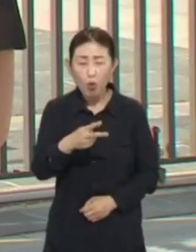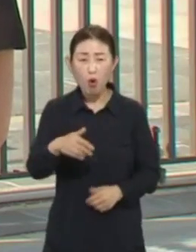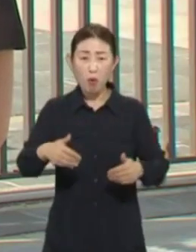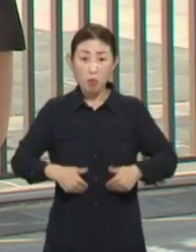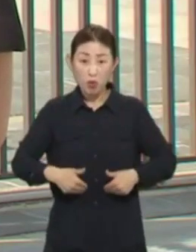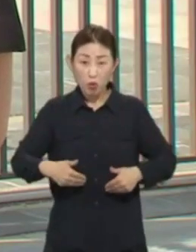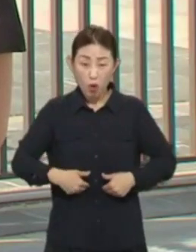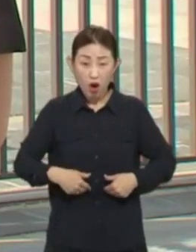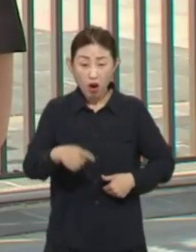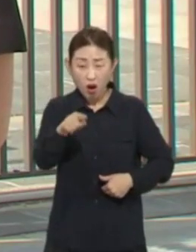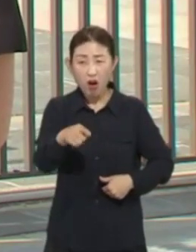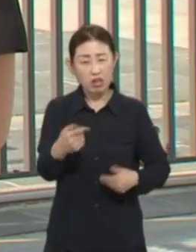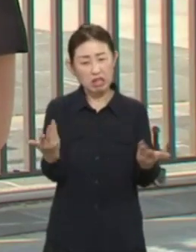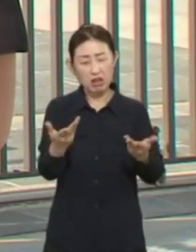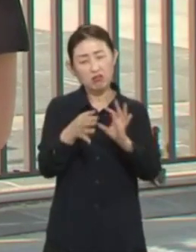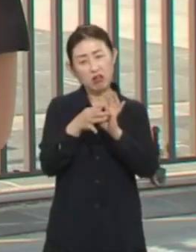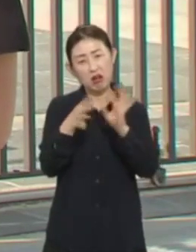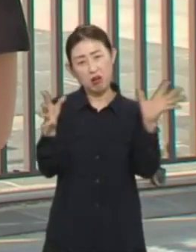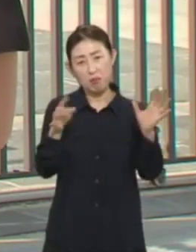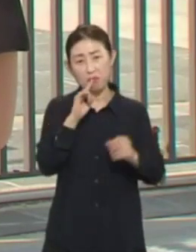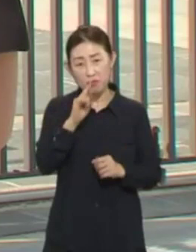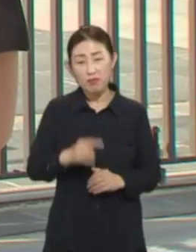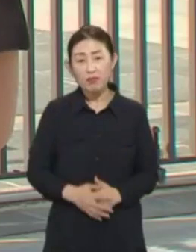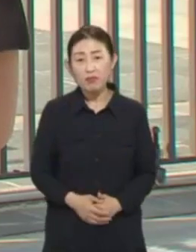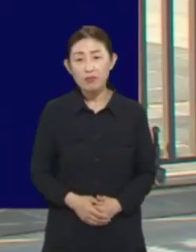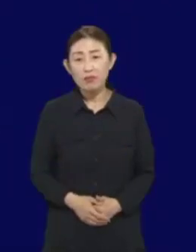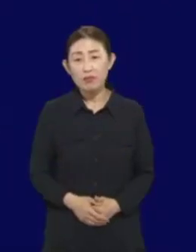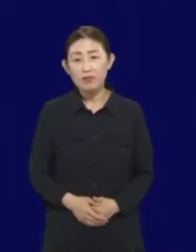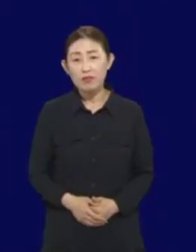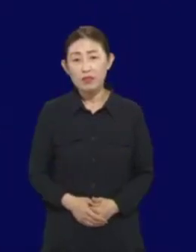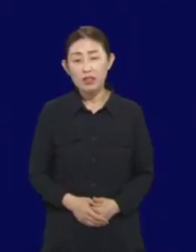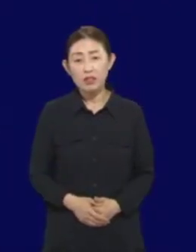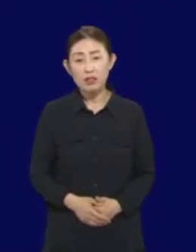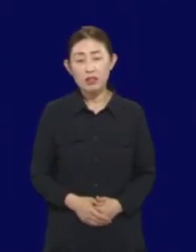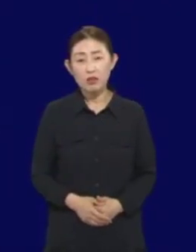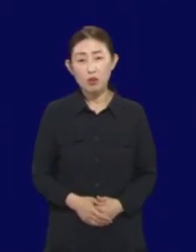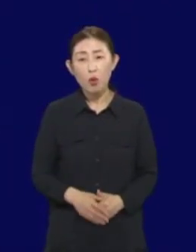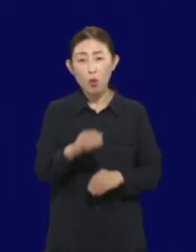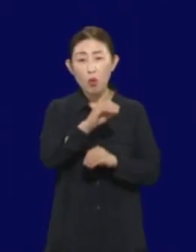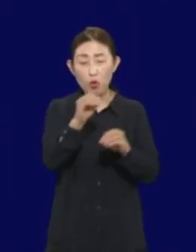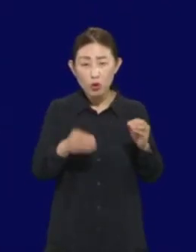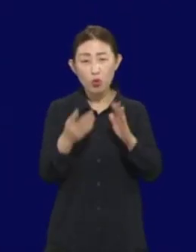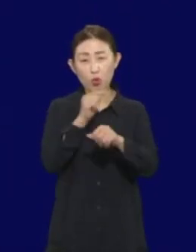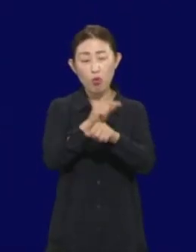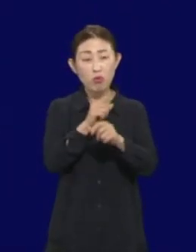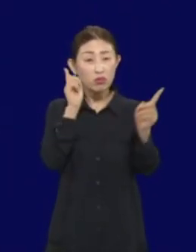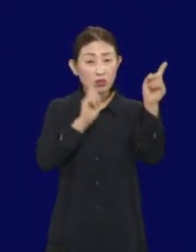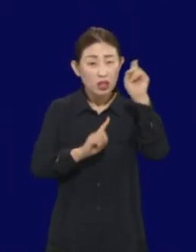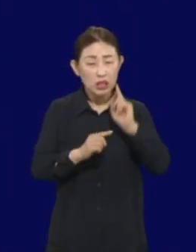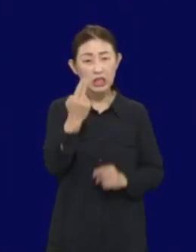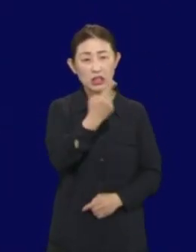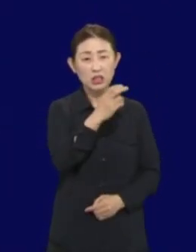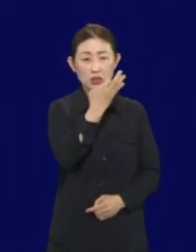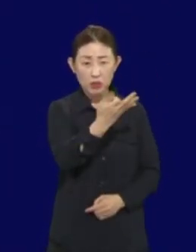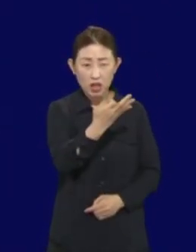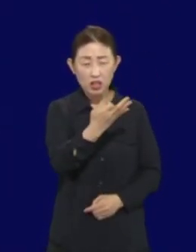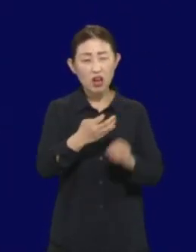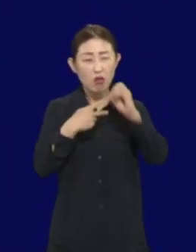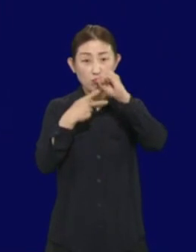필요한 체력과는 큰 상관이 없다는 목소리도 높습니다. 체력 검정으로 인한 소방 공무원의 부상은 지난